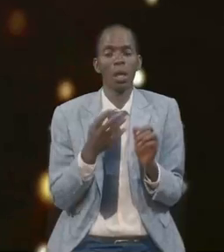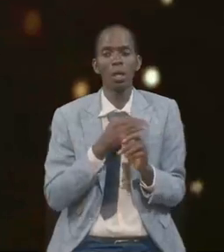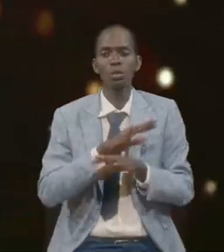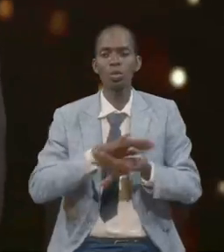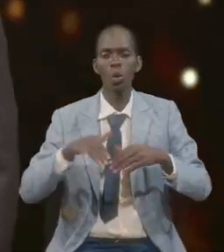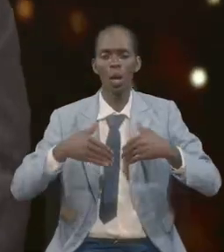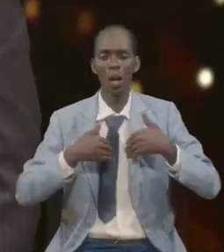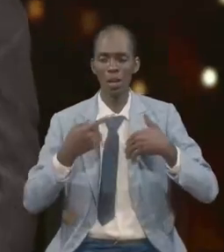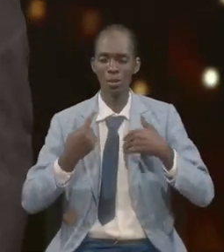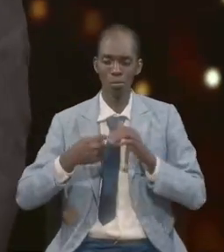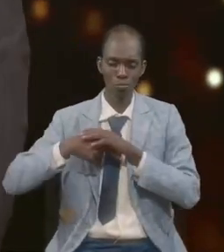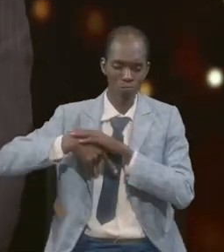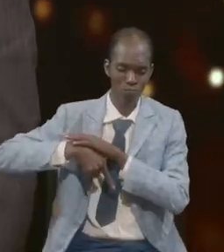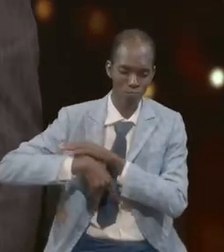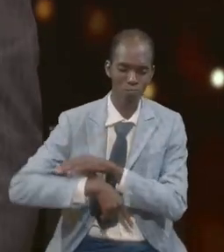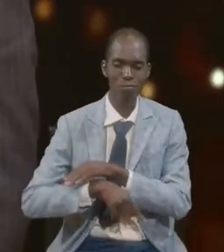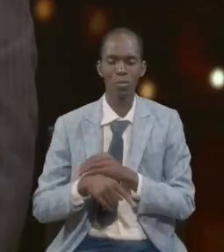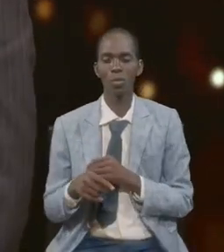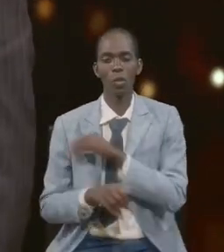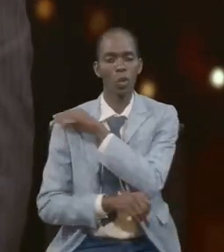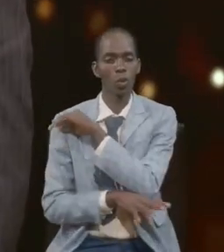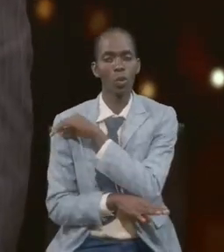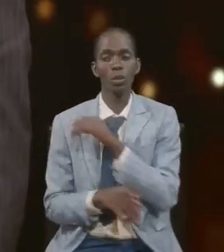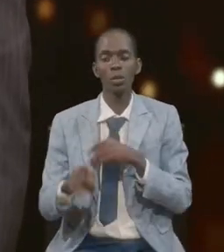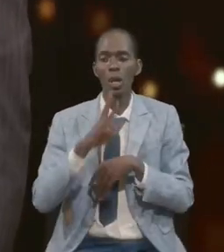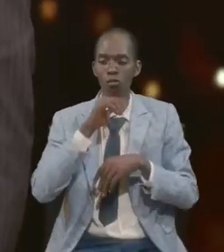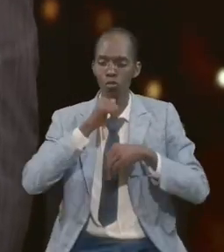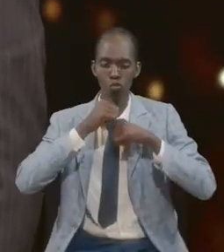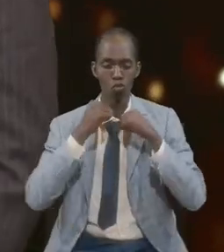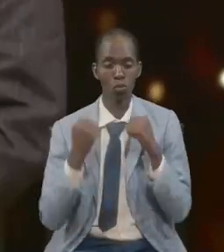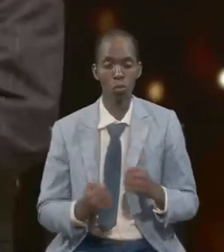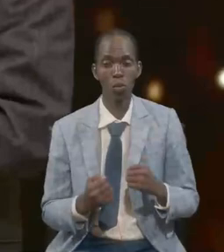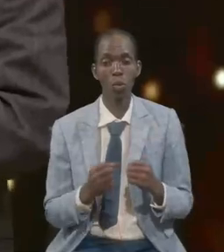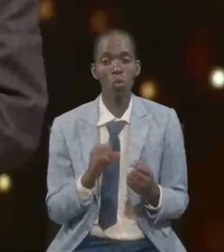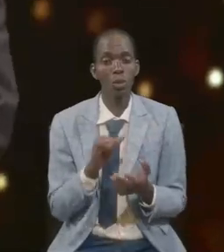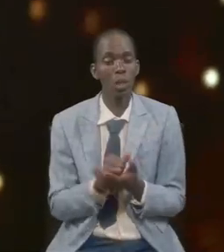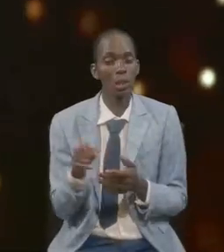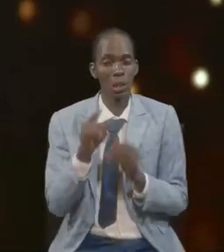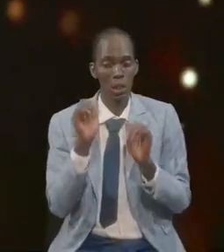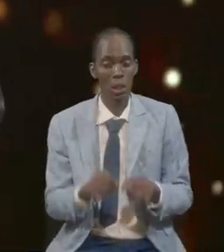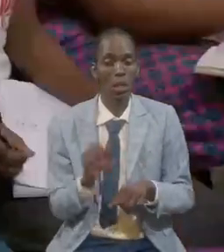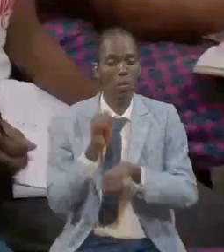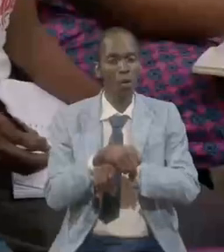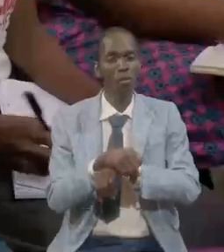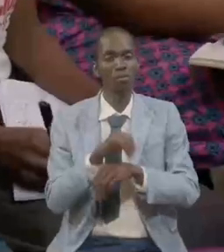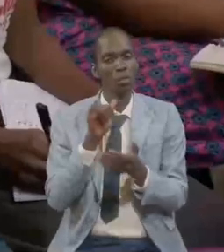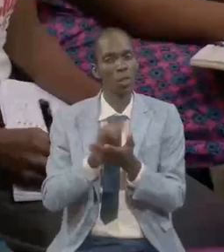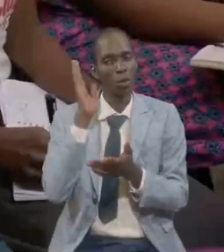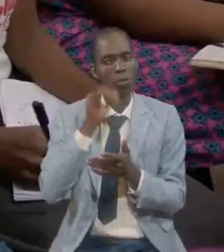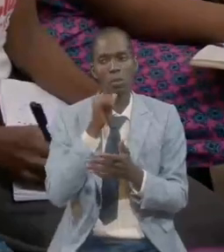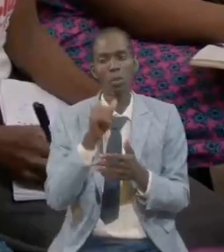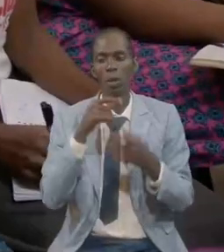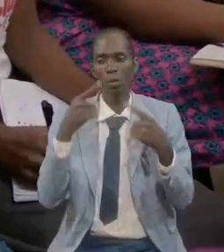pas la racine, ils ne sont pas affermis pour pouvoir en triompher. Cela ne vous arrivera